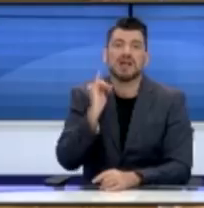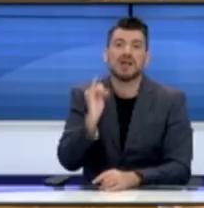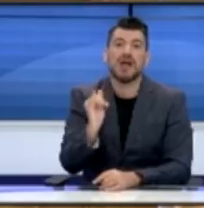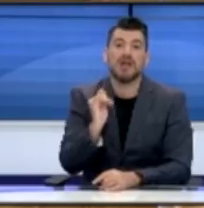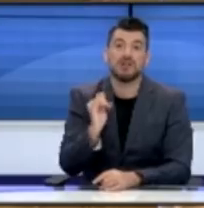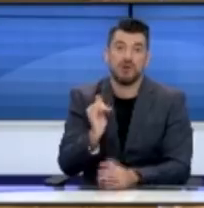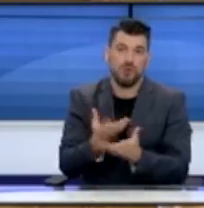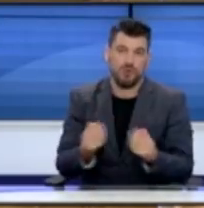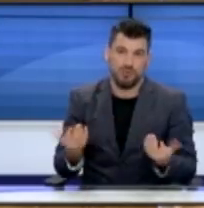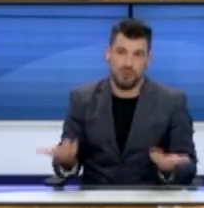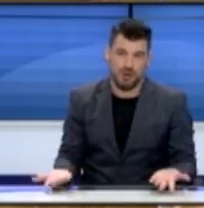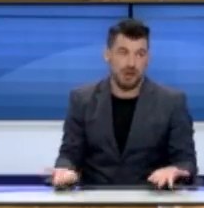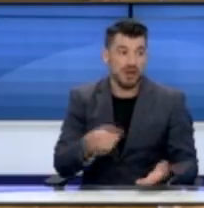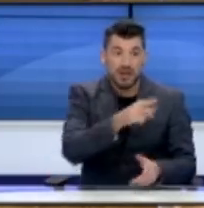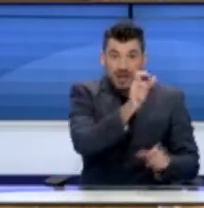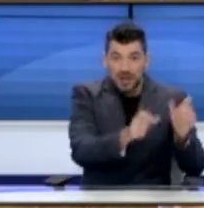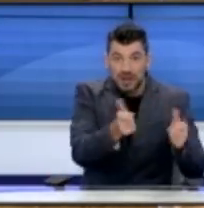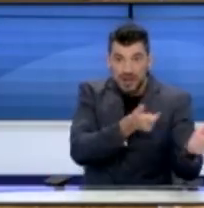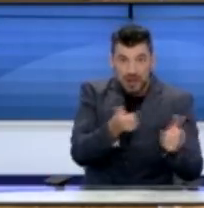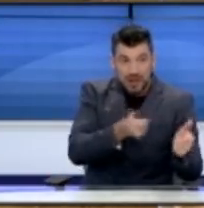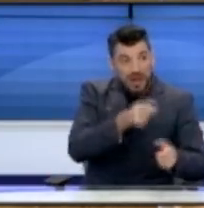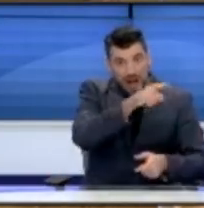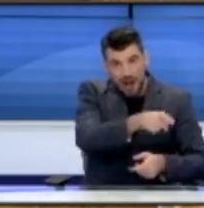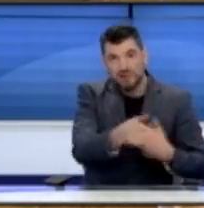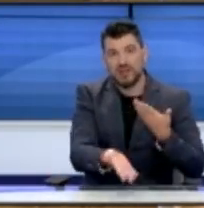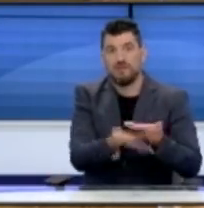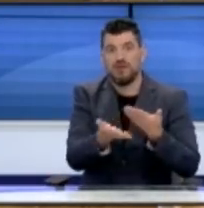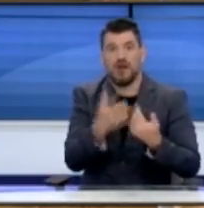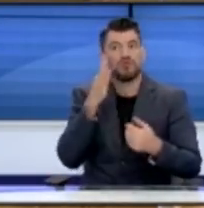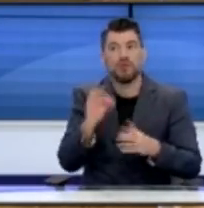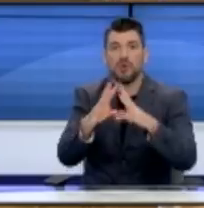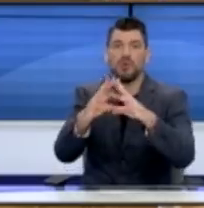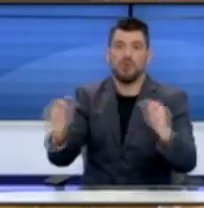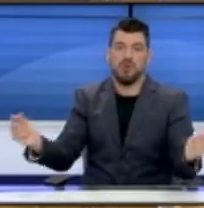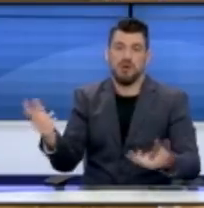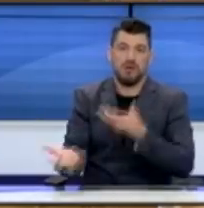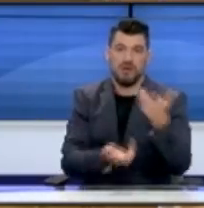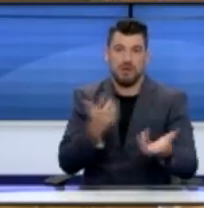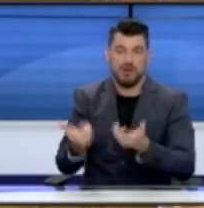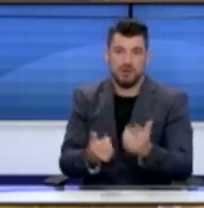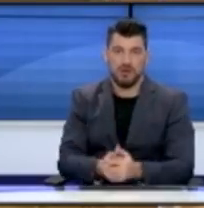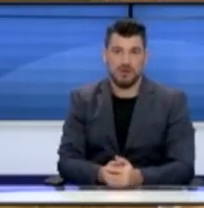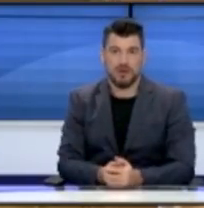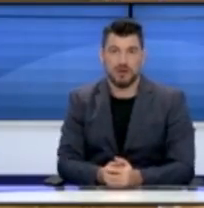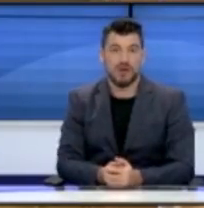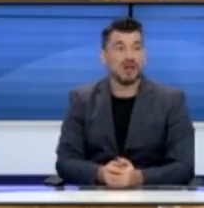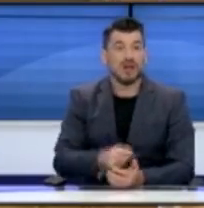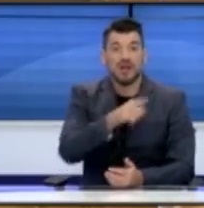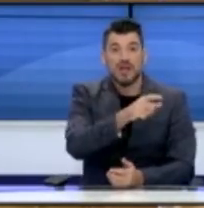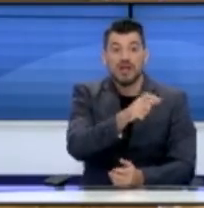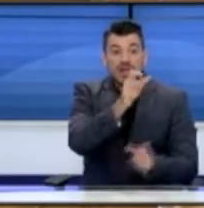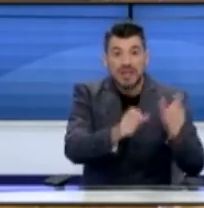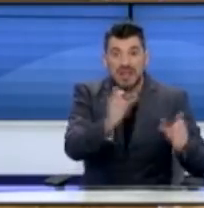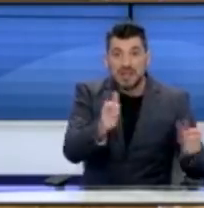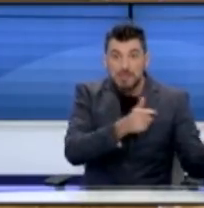επίγειες δυνάμεις όμως σβήνουν τις δασικές πυρκαγιές. Οι διάσπαρτες επίγειες δυνάμεις κάνουν την πρώτη